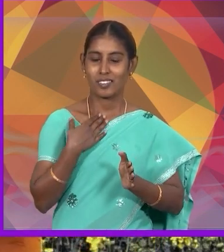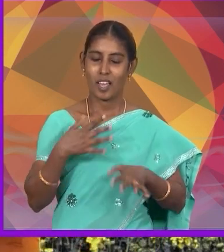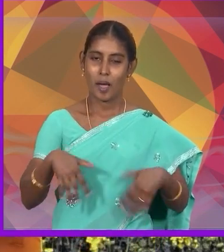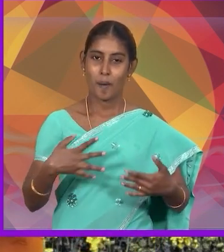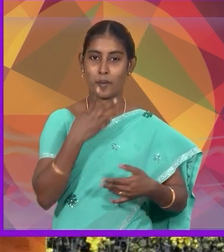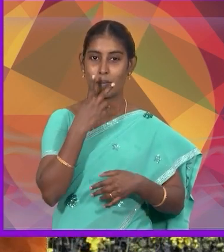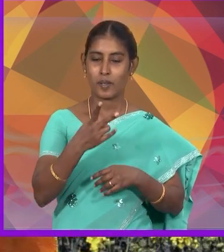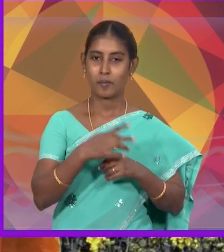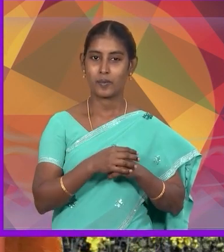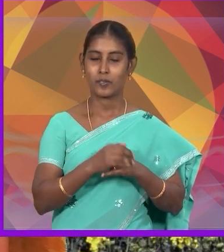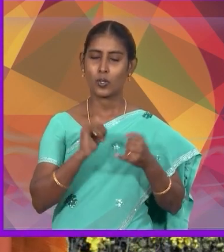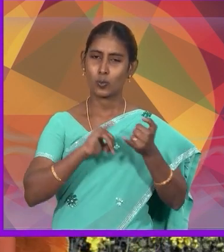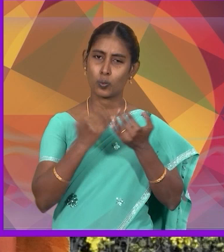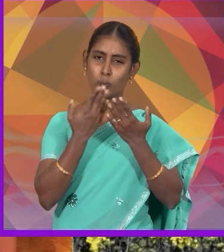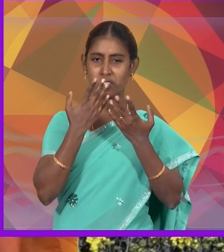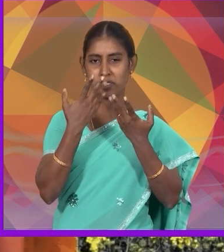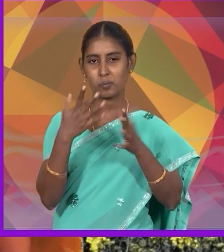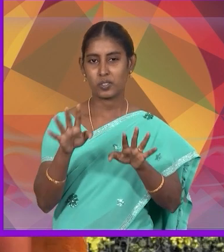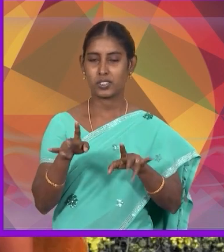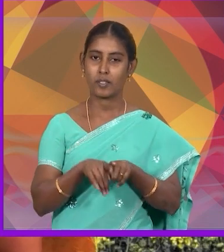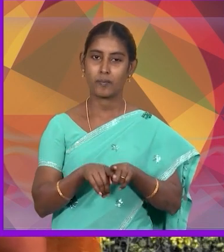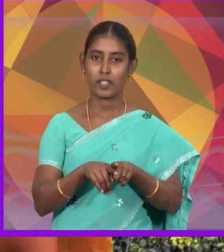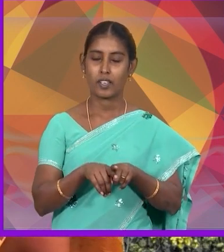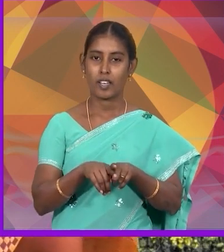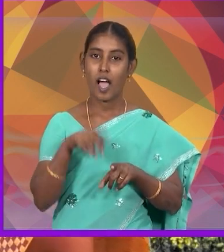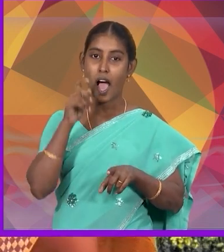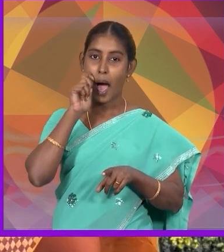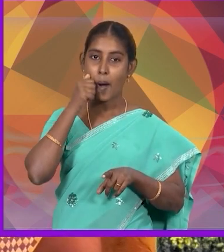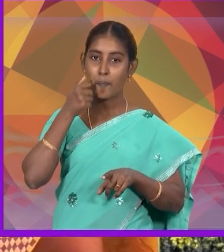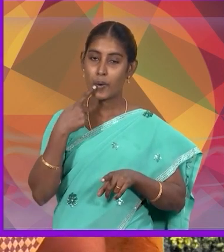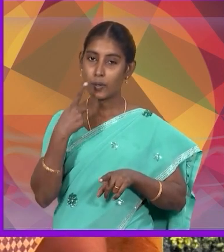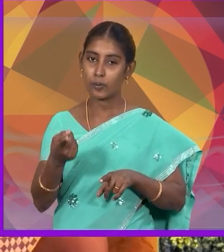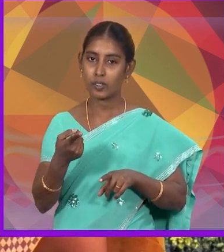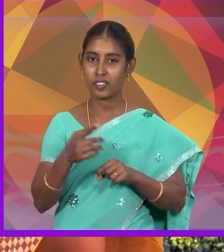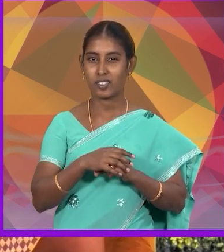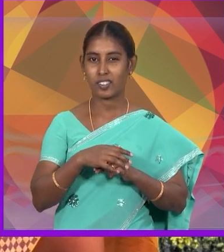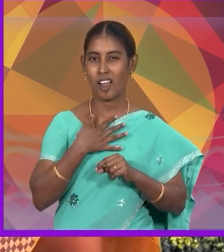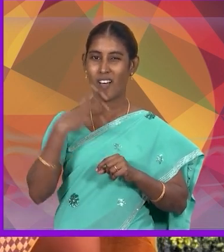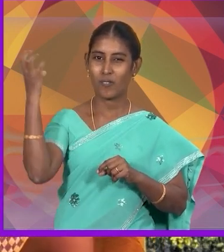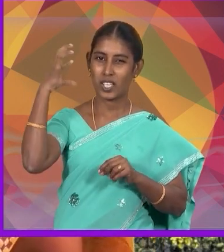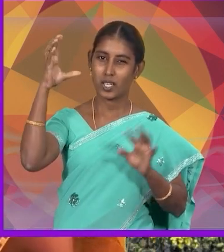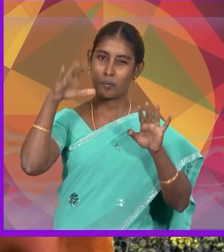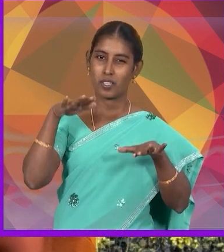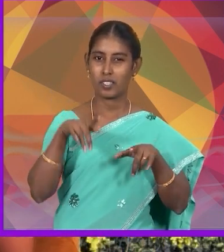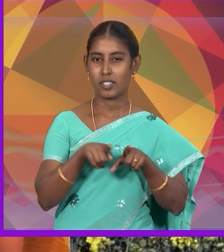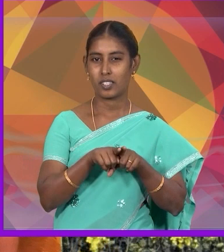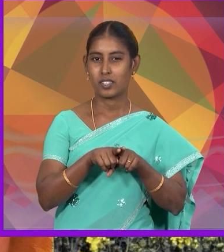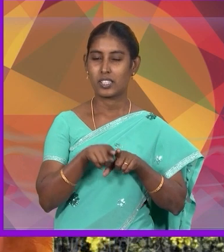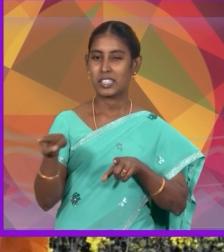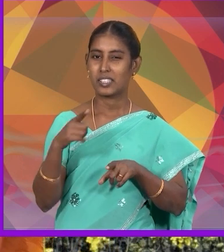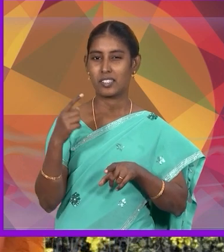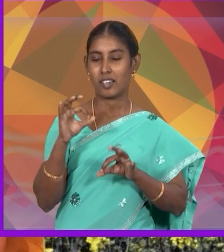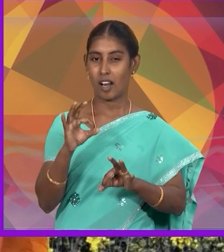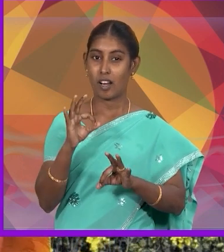இருக்காங்க. பள்ளி கல்வி முடிஞ்சிருது. அவங்க அப்பா சொல்றாங்க, நான் வந்து வெயிலையும் மழையிலையும் கஷ்டப்பட்டேன், நீ நல்லா படிச்சு